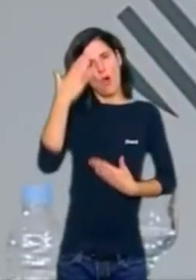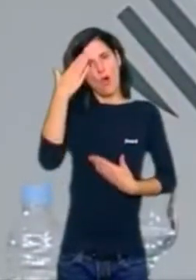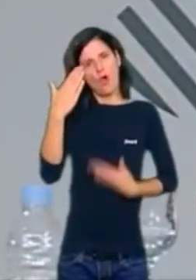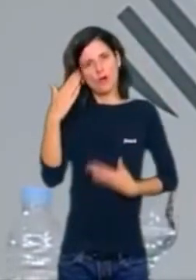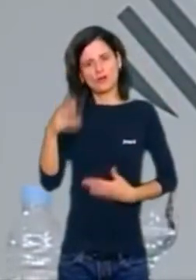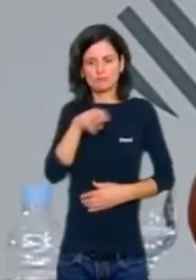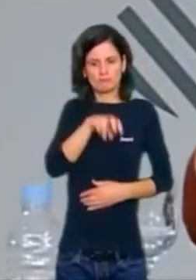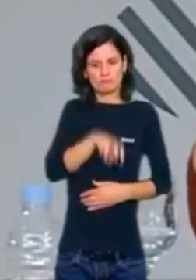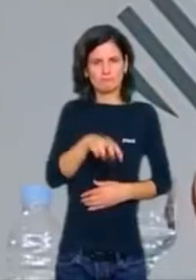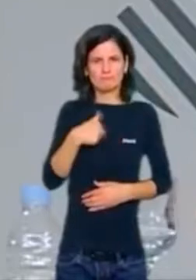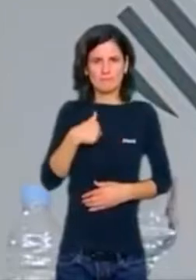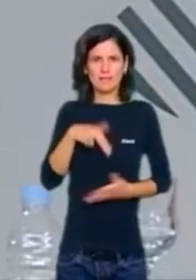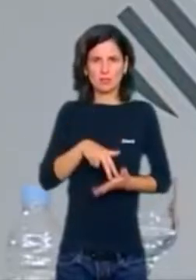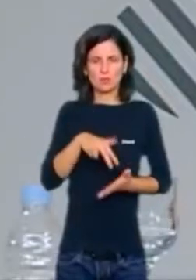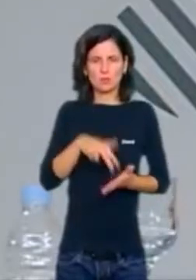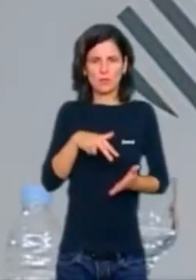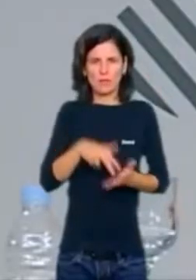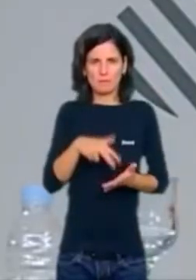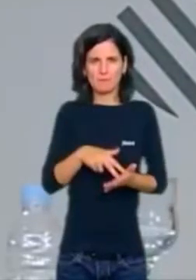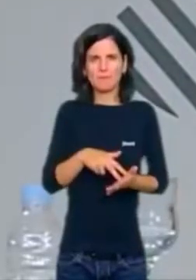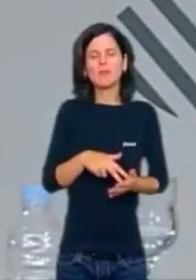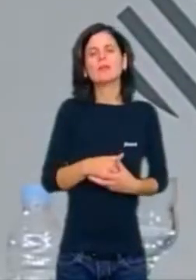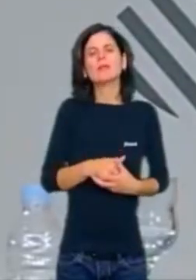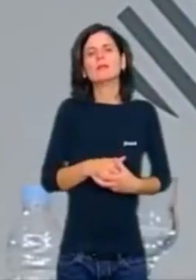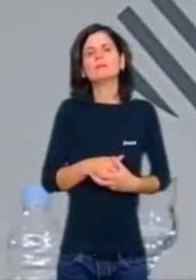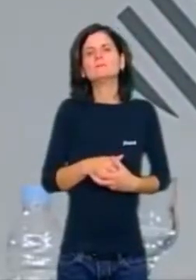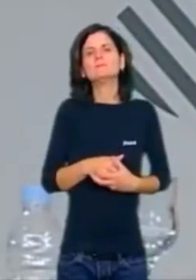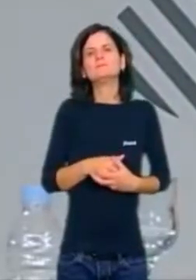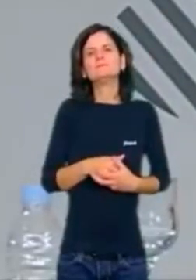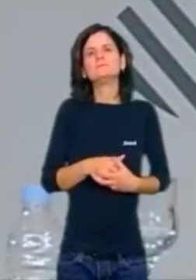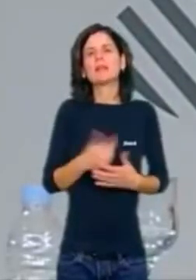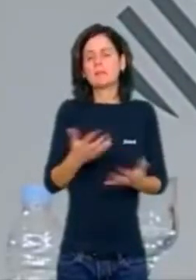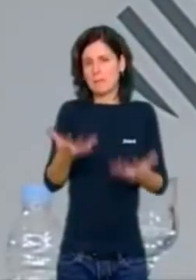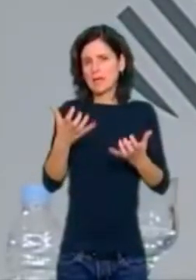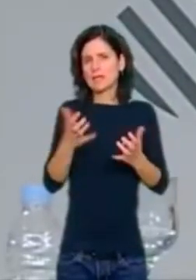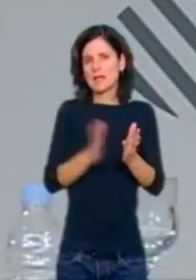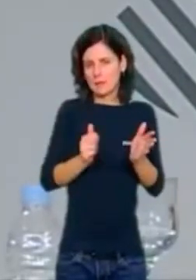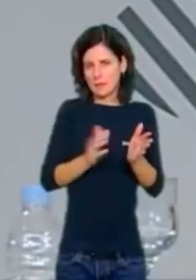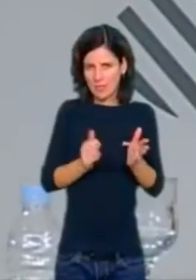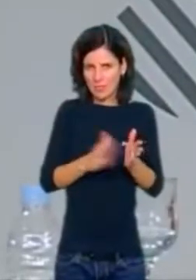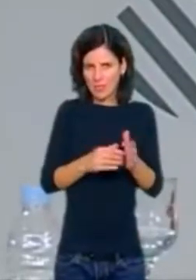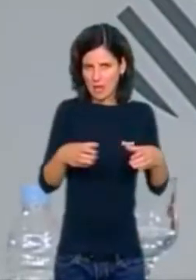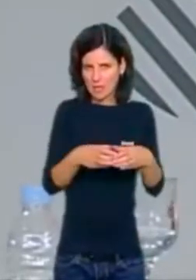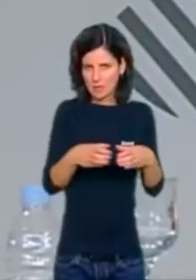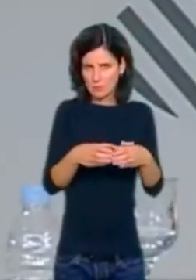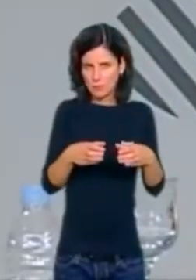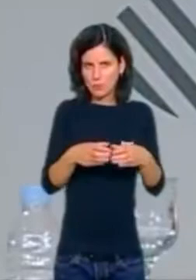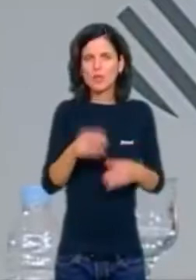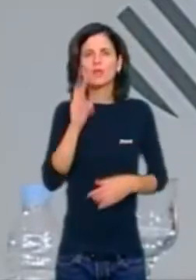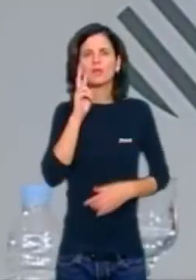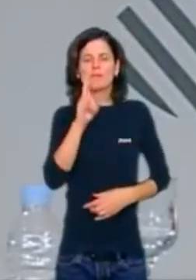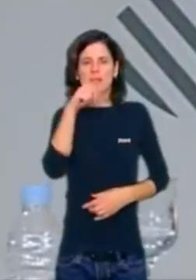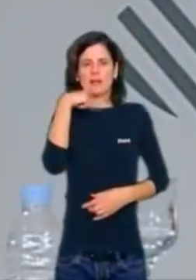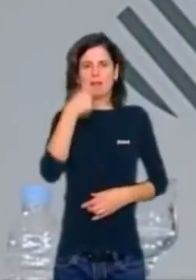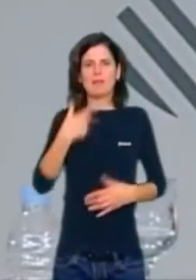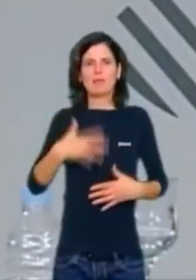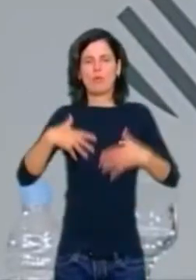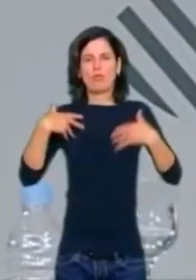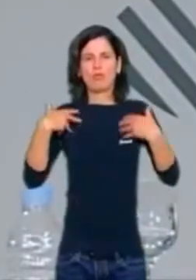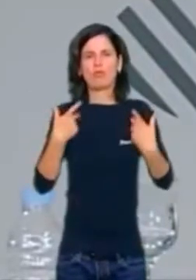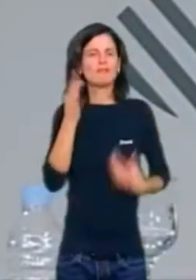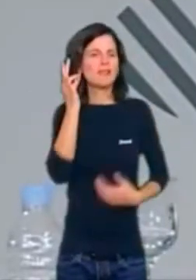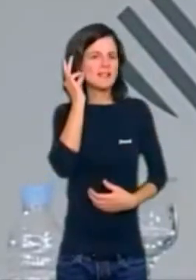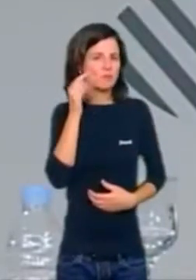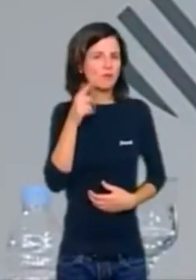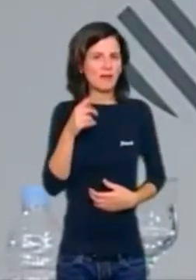partit trepidant on van anar 10.000 persones, on va guanyar el València i on jo vaig veure la cara d'emoció de les